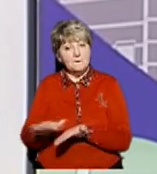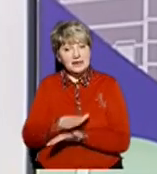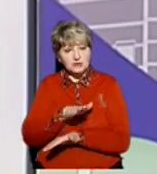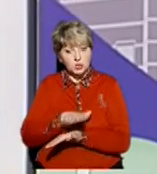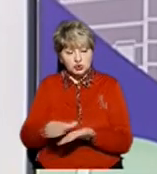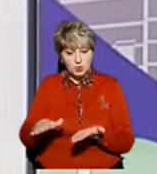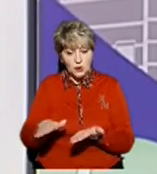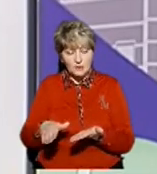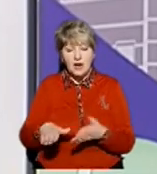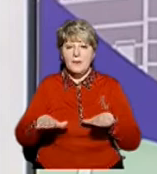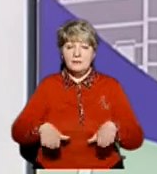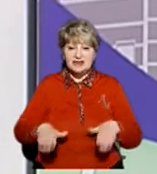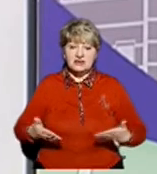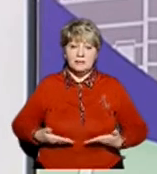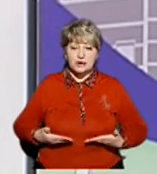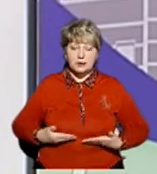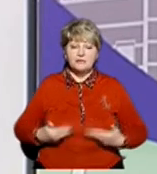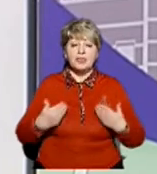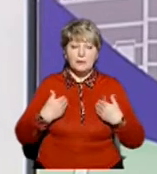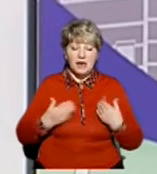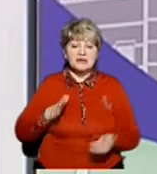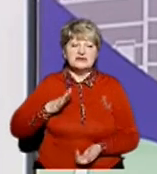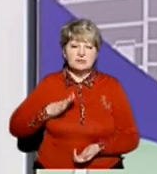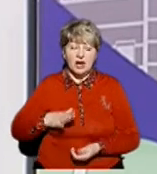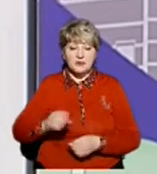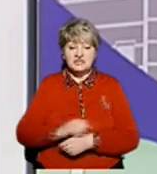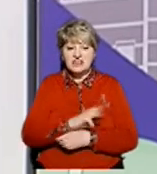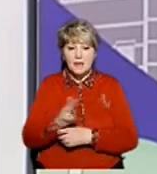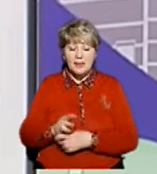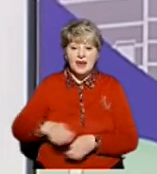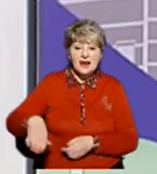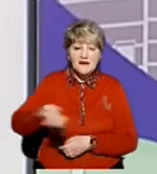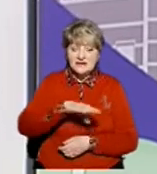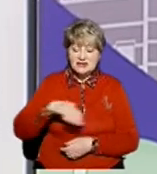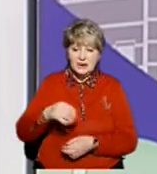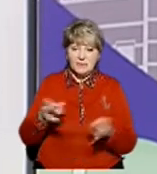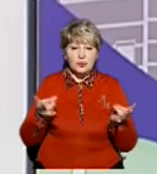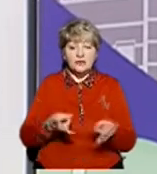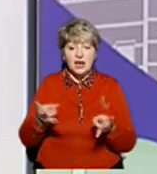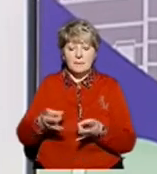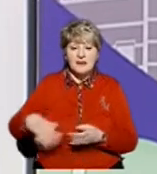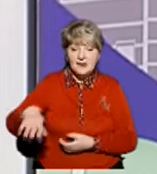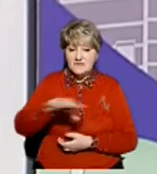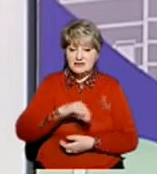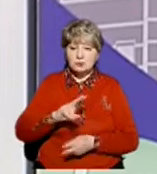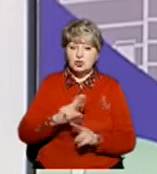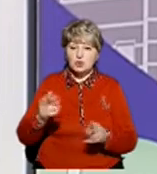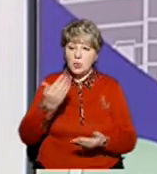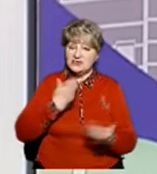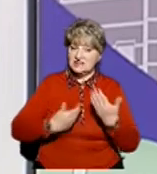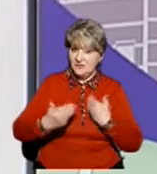безкоштовно місце проживання, ми в змозі забезпечити усім необхідним, усіх, хто